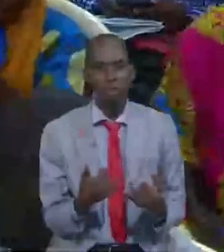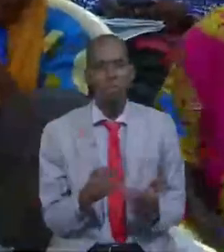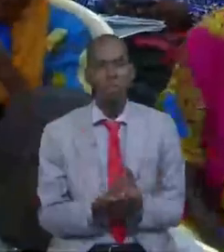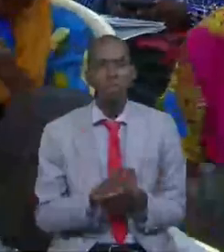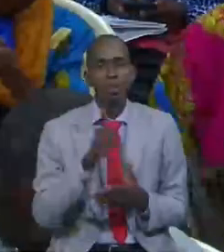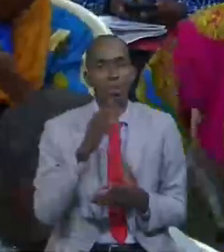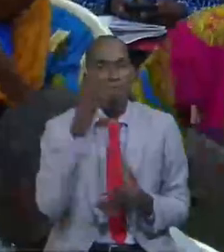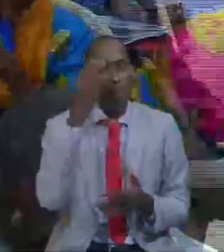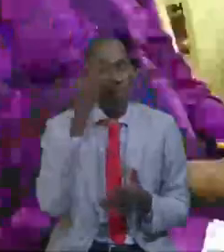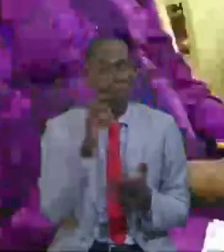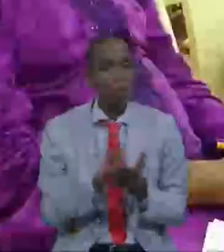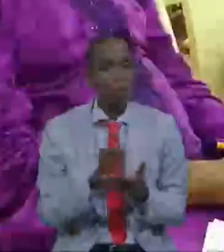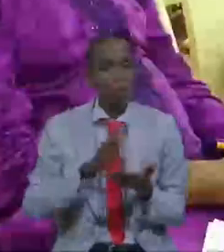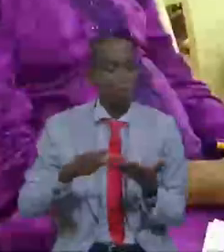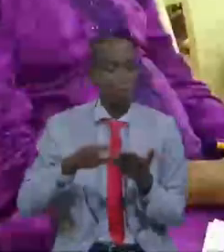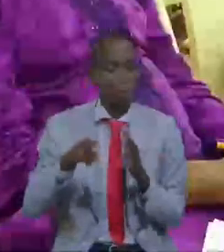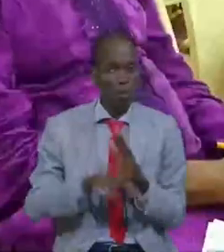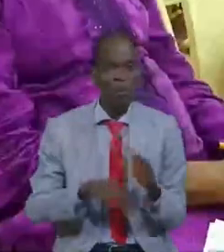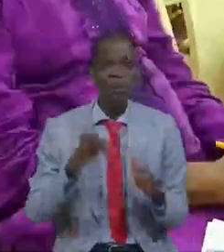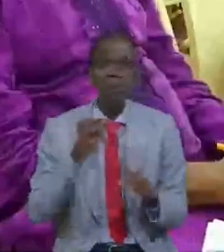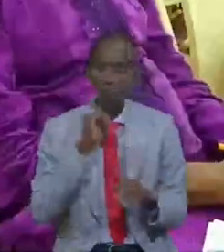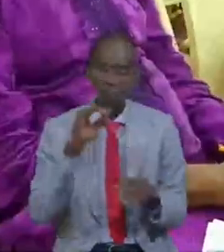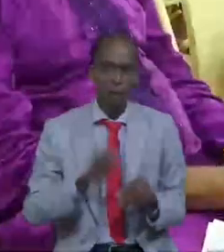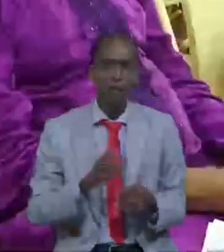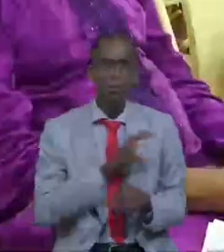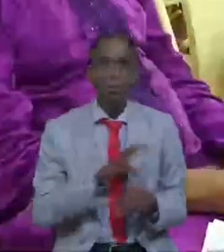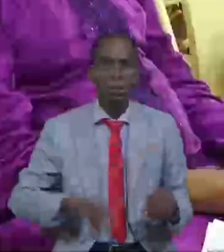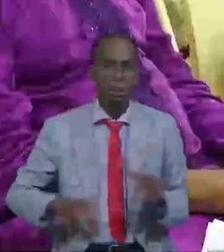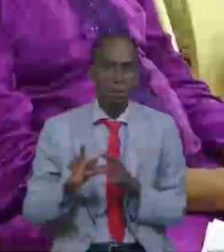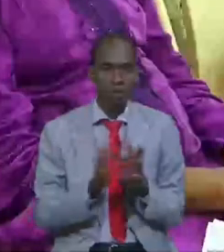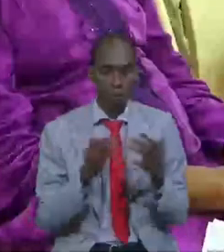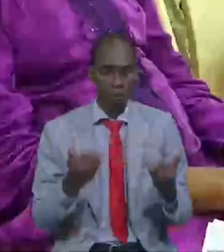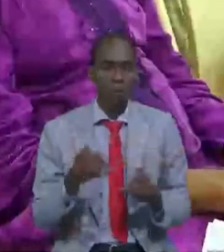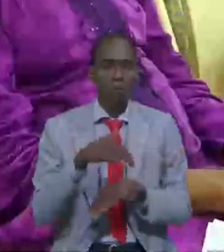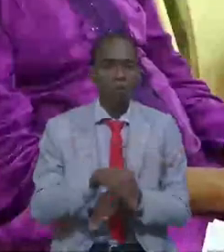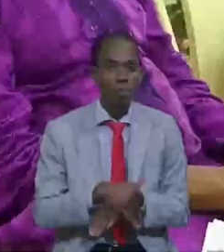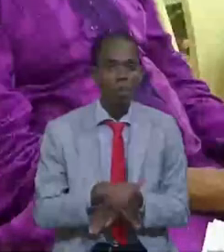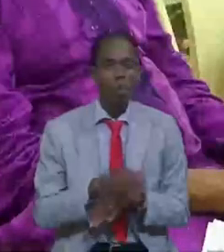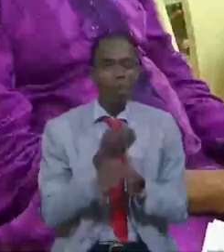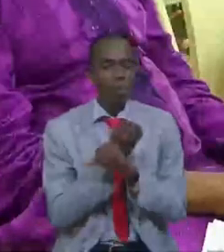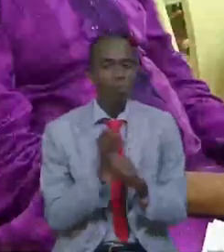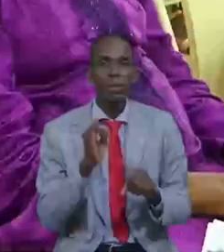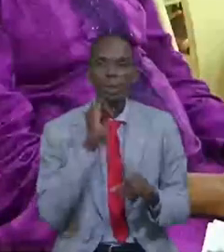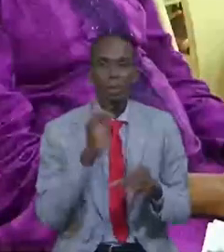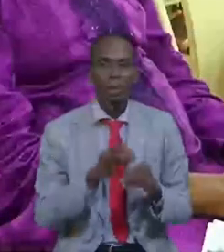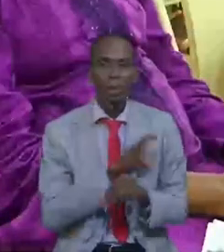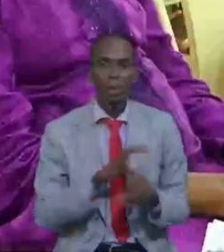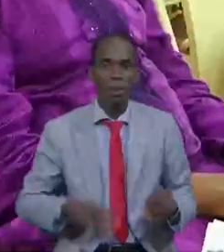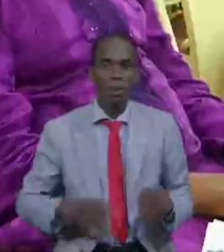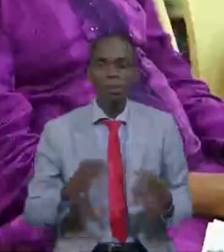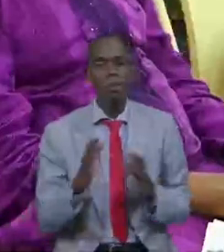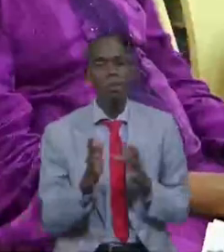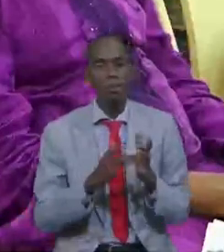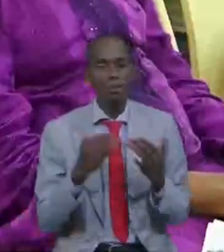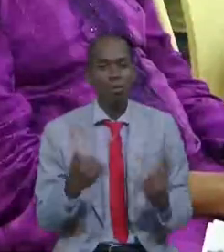Tu sais que le pardon est disponible en Christ ce soir. Le salut est disponible en Christ ce soir. N'importe où tu es,